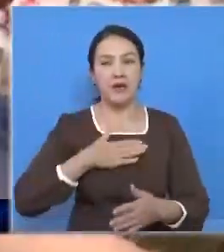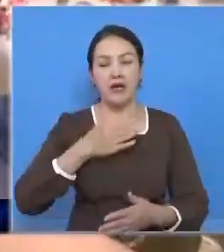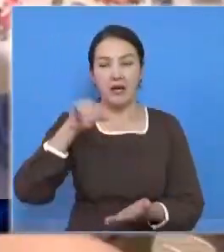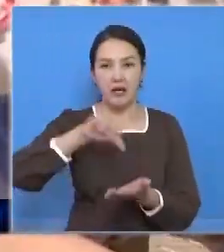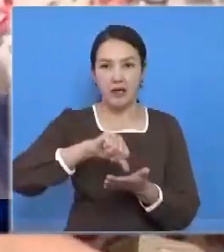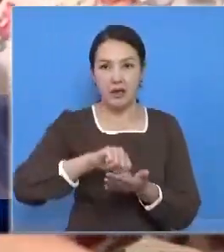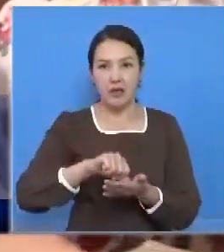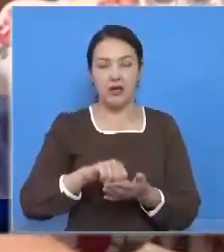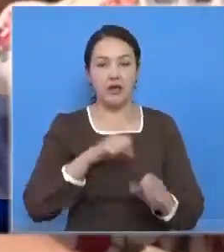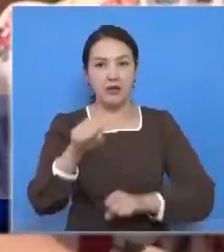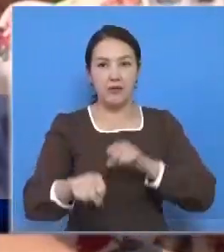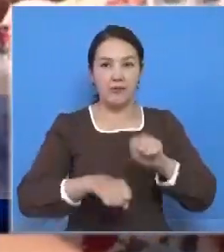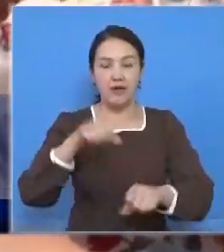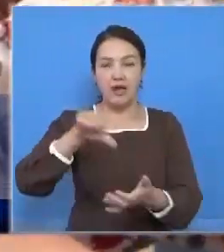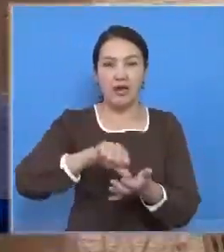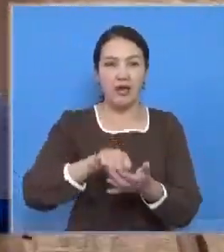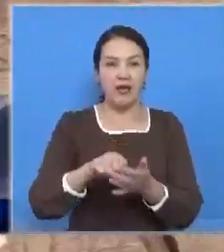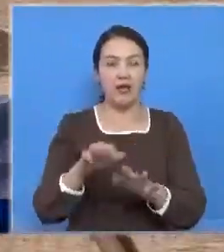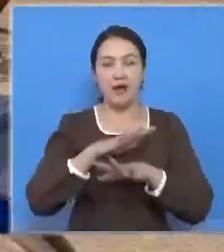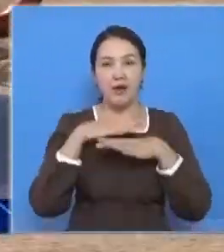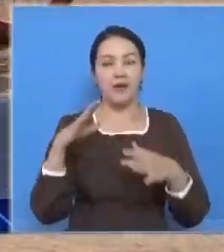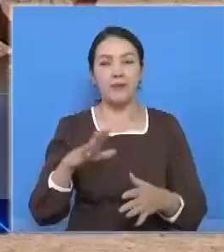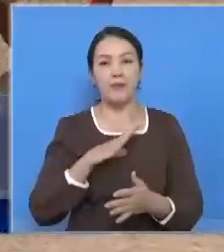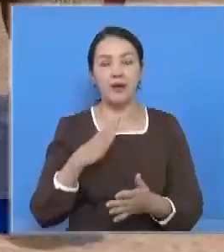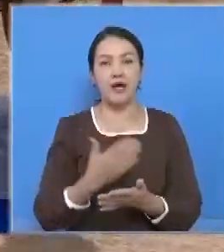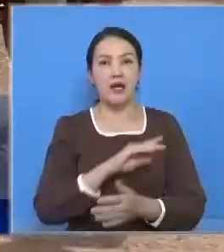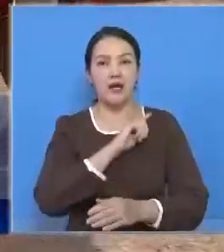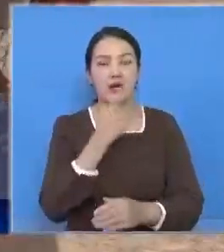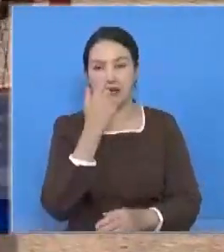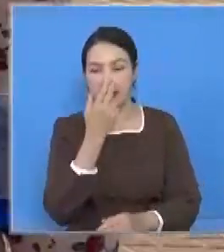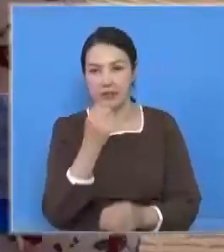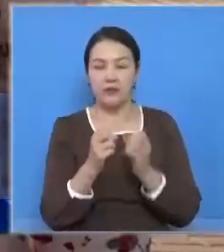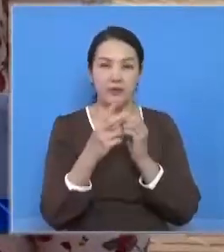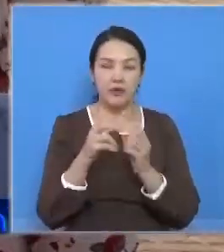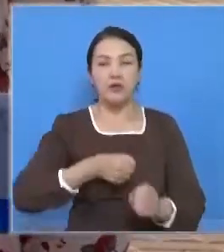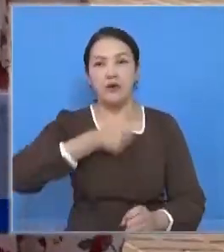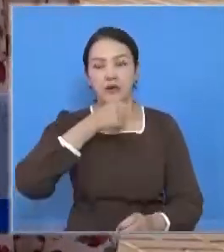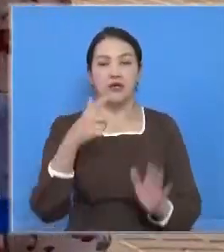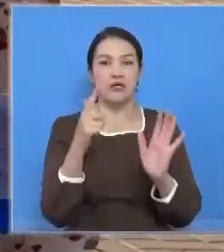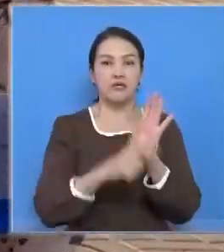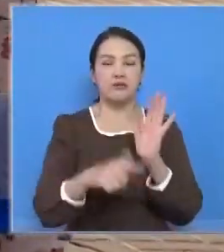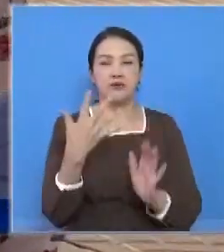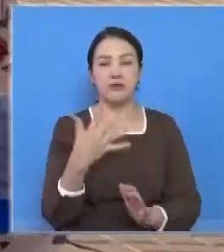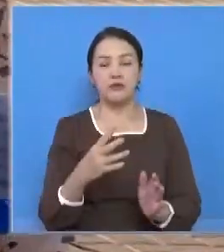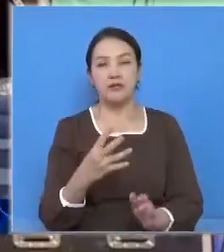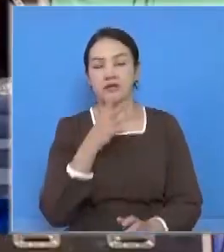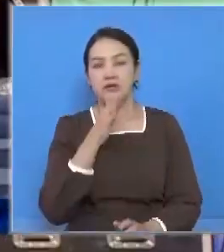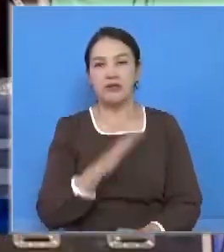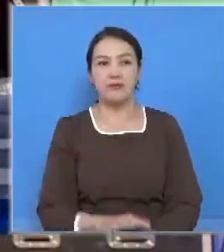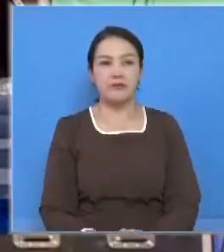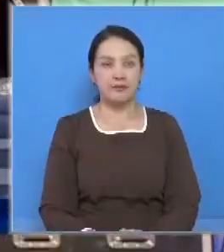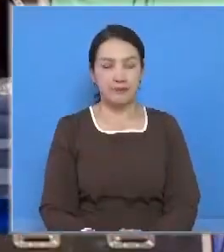үн қосты. Велошеруге қатысқандардың да қатары көп болды. Олардың ең кішісі 12-де болса, ең үлкен қатысушы 74 жаста.